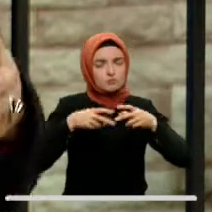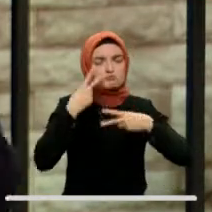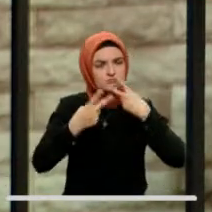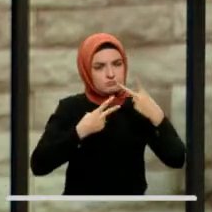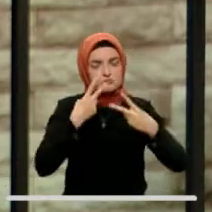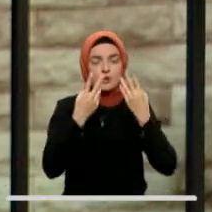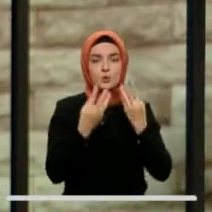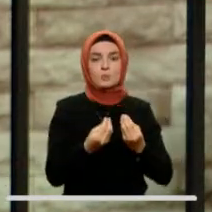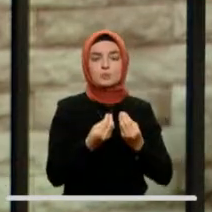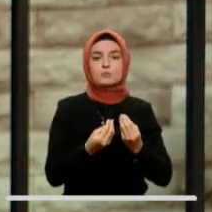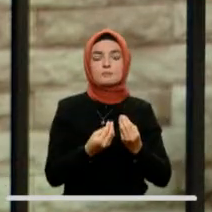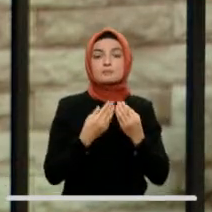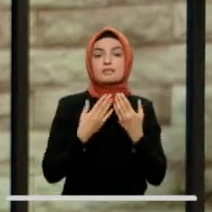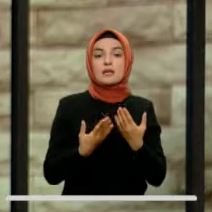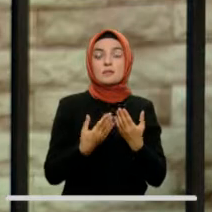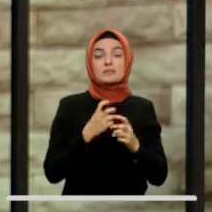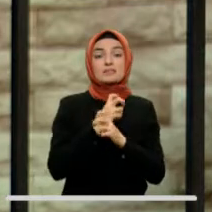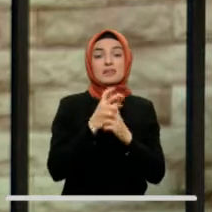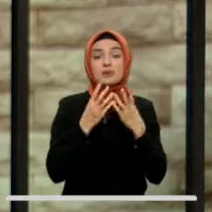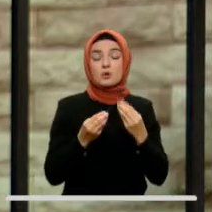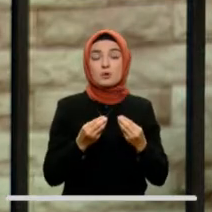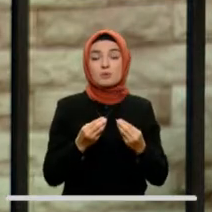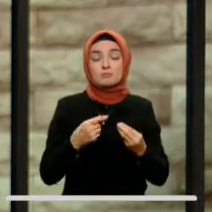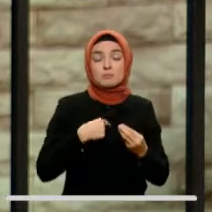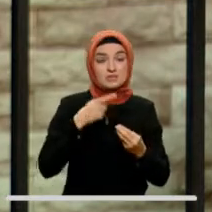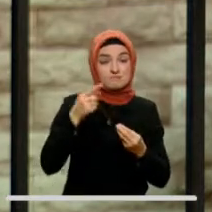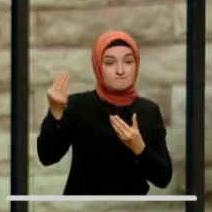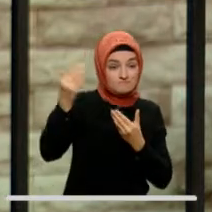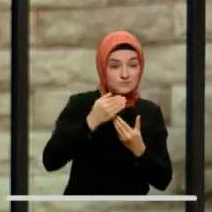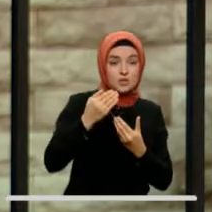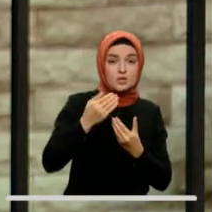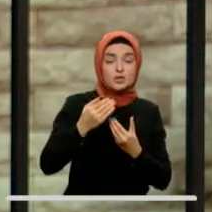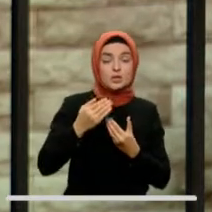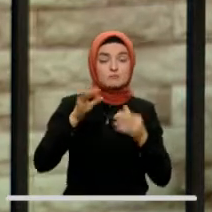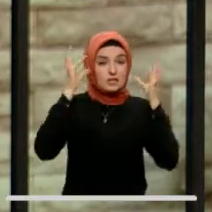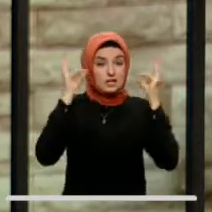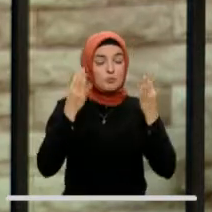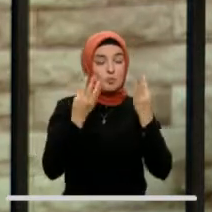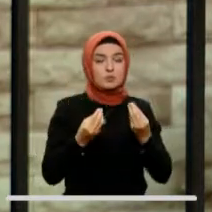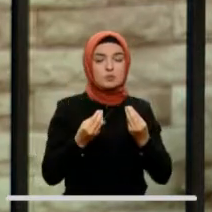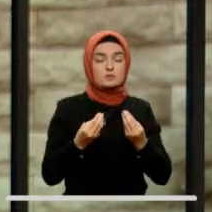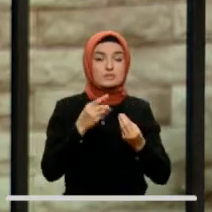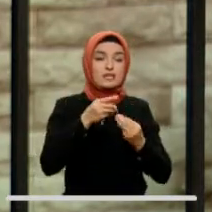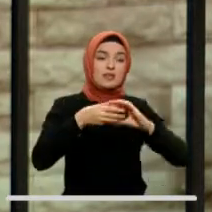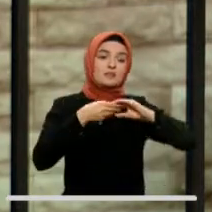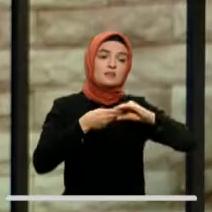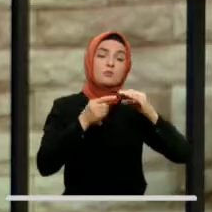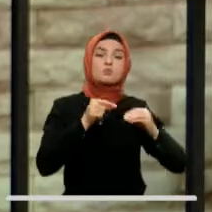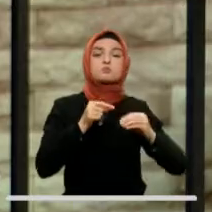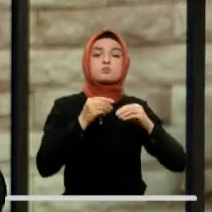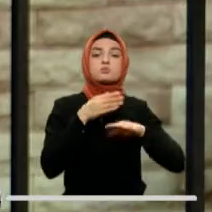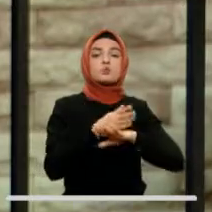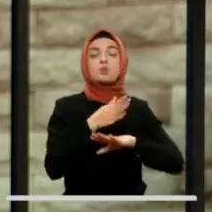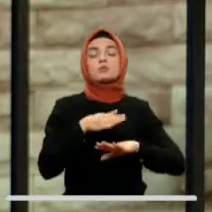anne babalar konuşabilir. Ama en tehlikeli şey, ben sizi çağırıyorum. İşte gelin adayım olacaksınız. Ben seni konuları tanış. Bu iyi değil. İlk önce